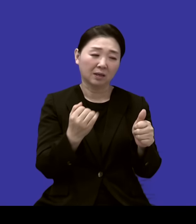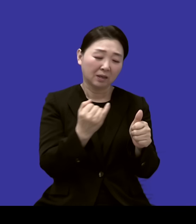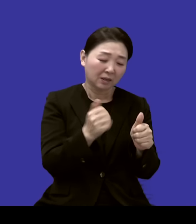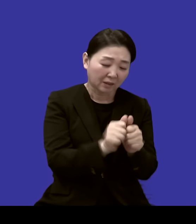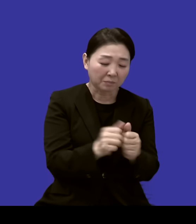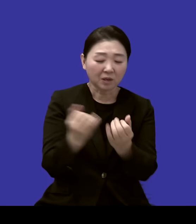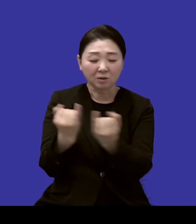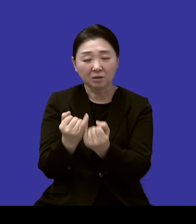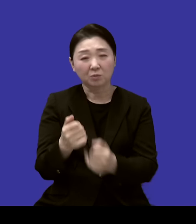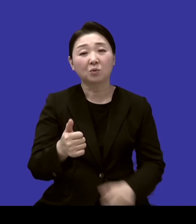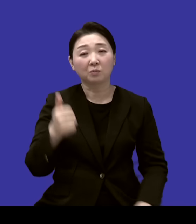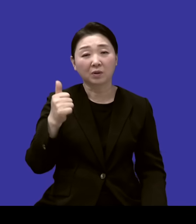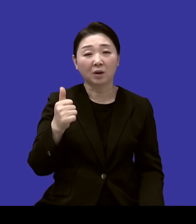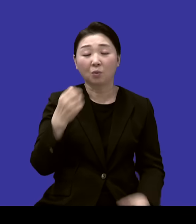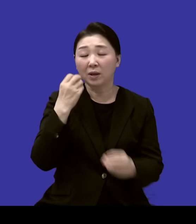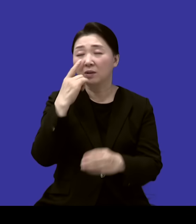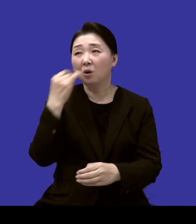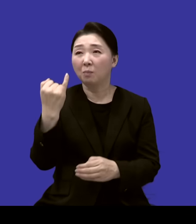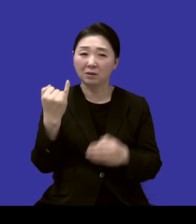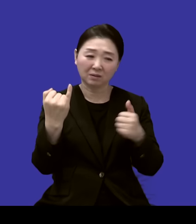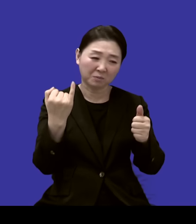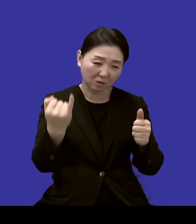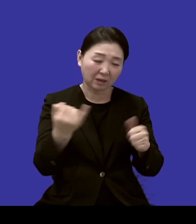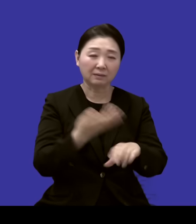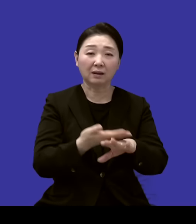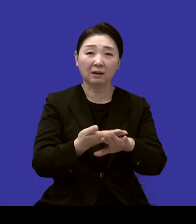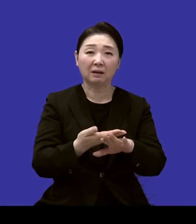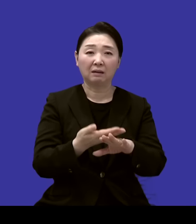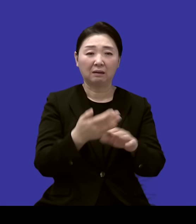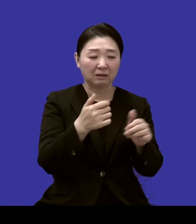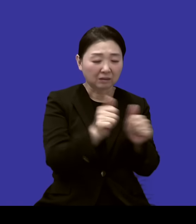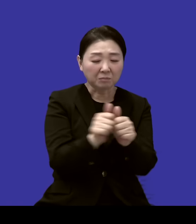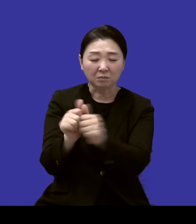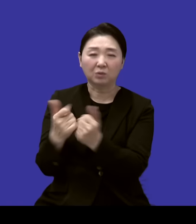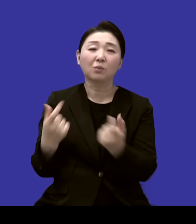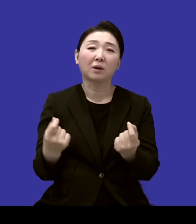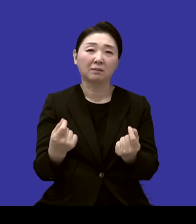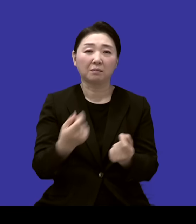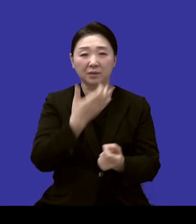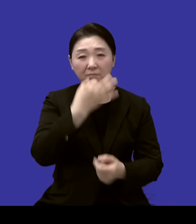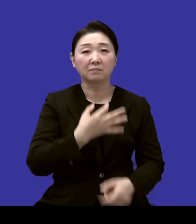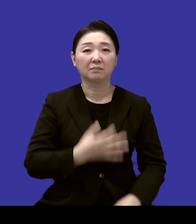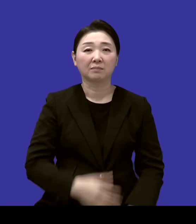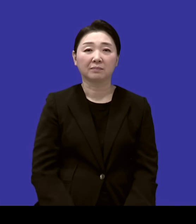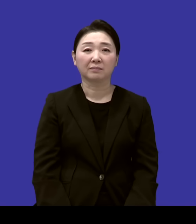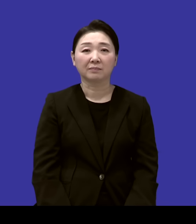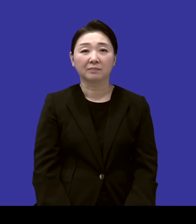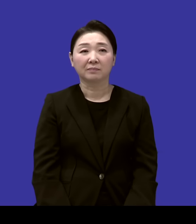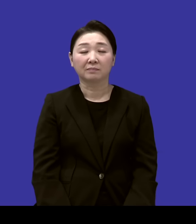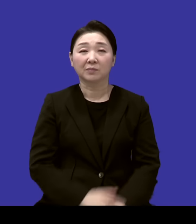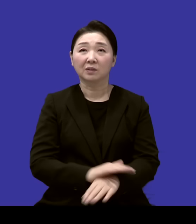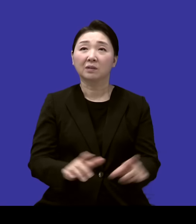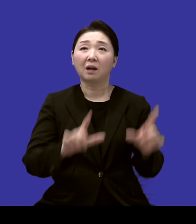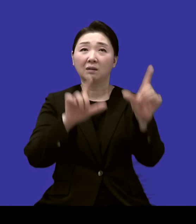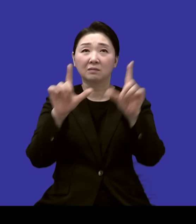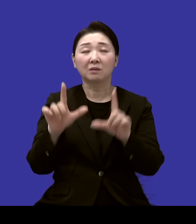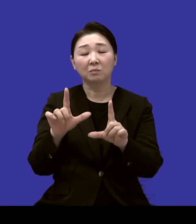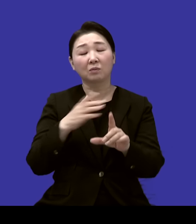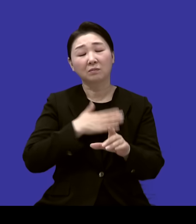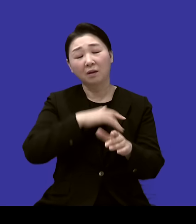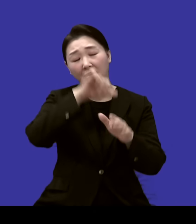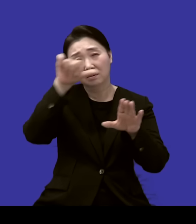네. 새 엄마는 나와 이성이잖아요. 근데 새 아버지는 이제 나랑 동성이기 때문에 더 힘들죠. 네, 그래서 저도 이것도 잘 지냈으면 제 인생이 또 많이